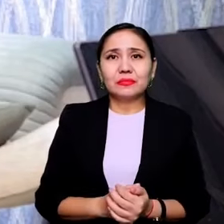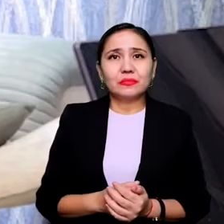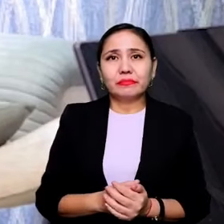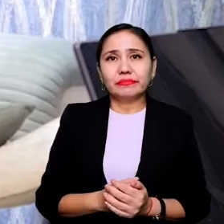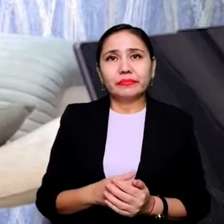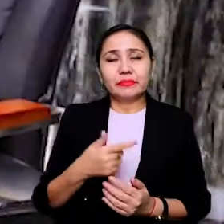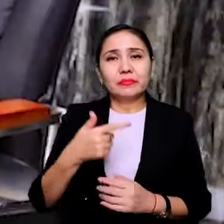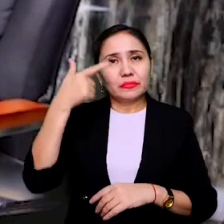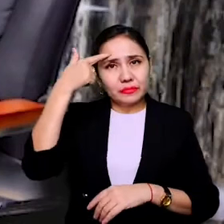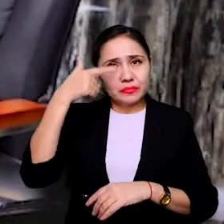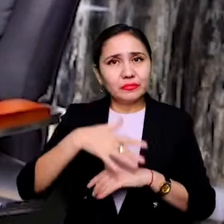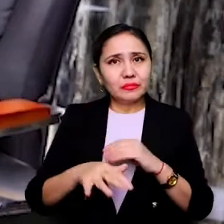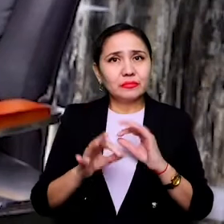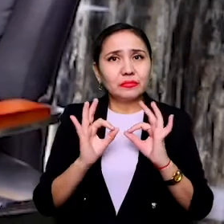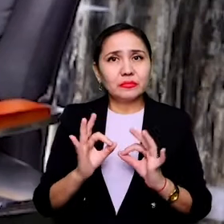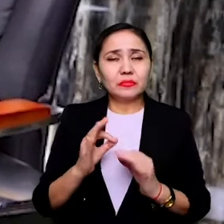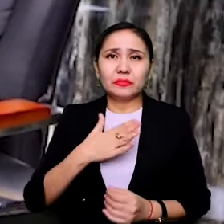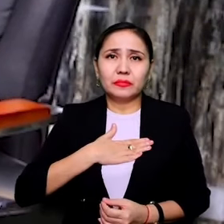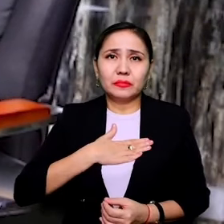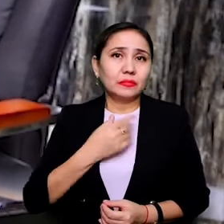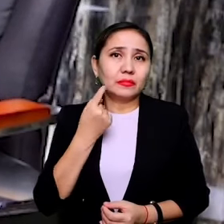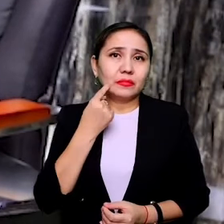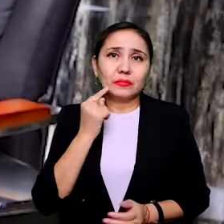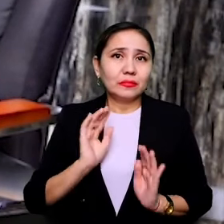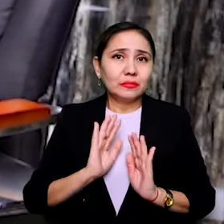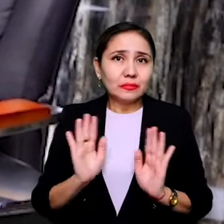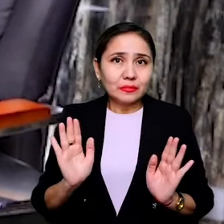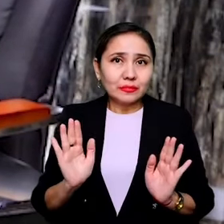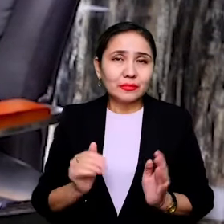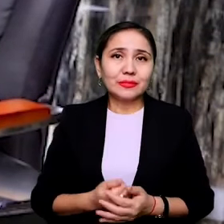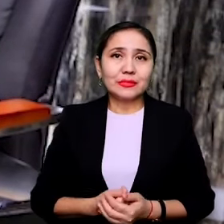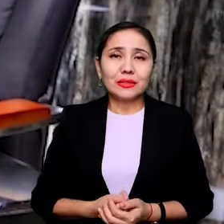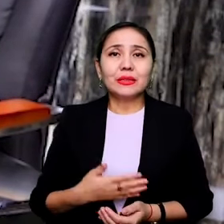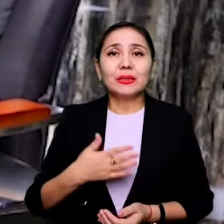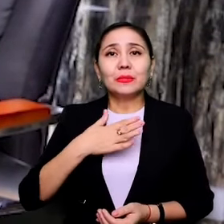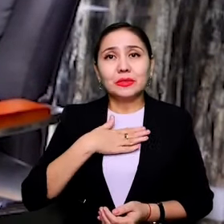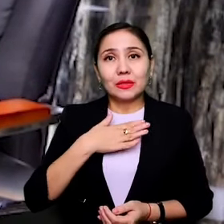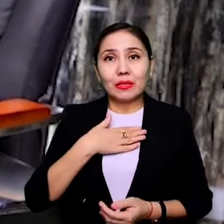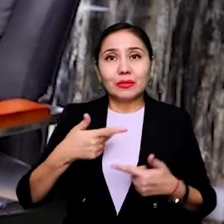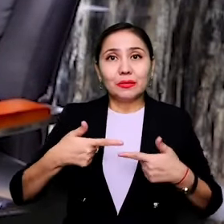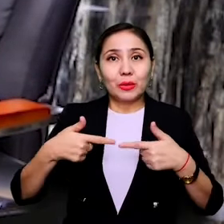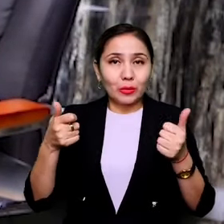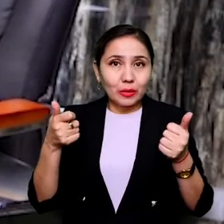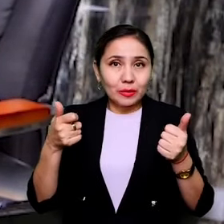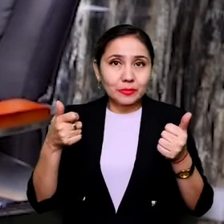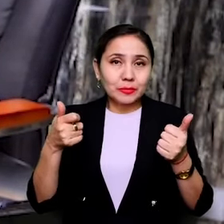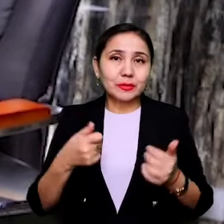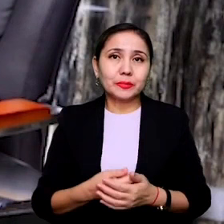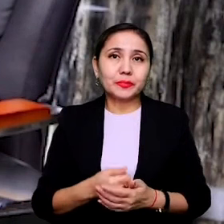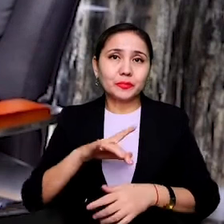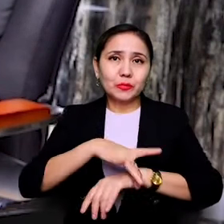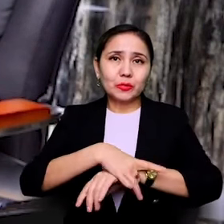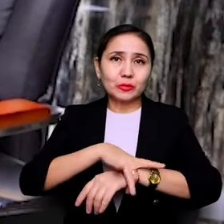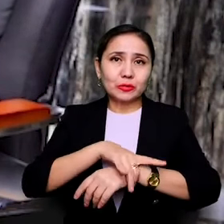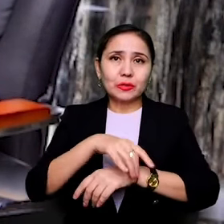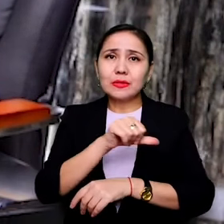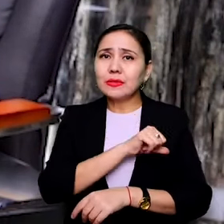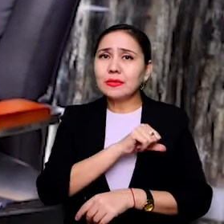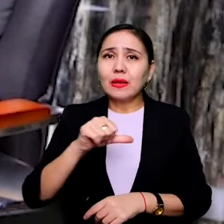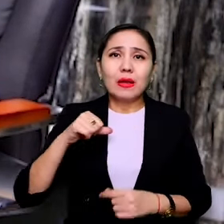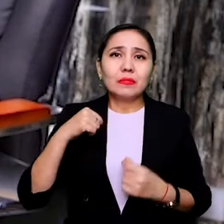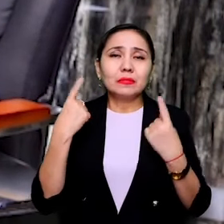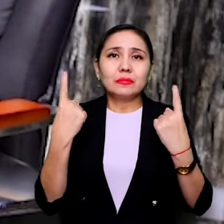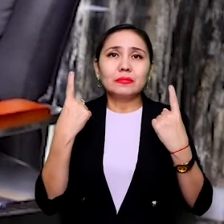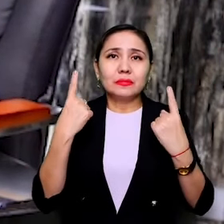do'stim. Faqat mendan xafa bo'lmang. Bizani mehmonxonamiz Toshkentdagi eng